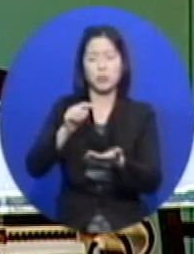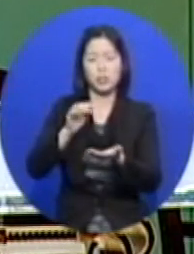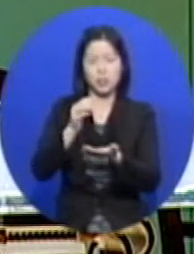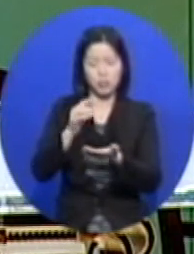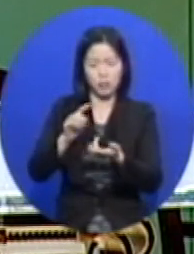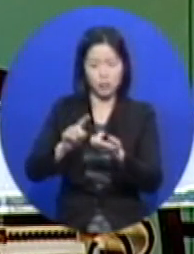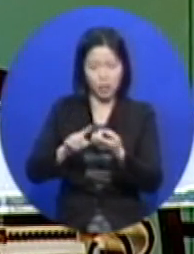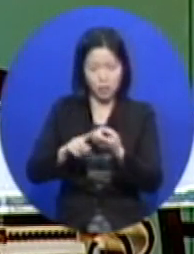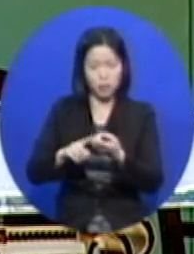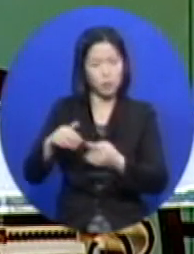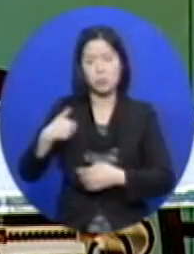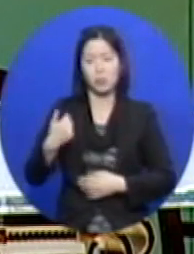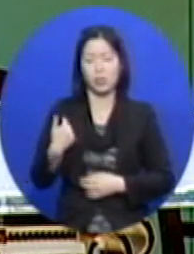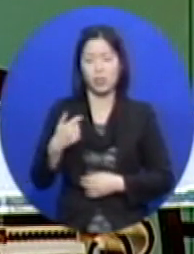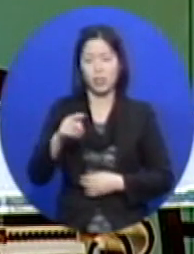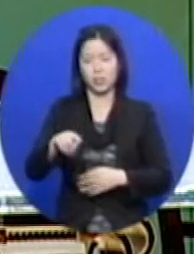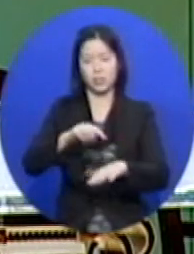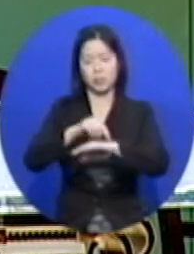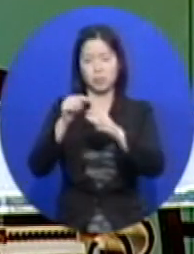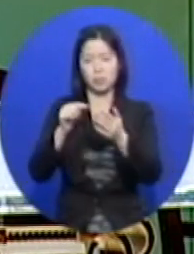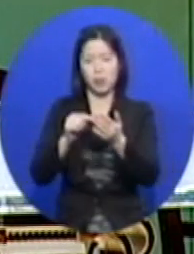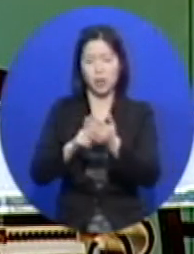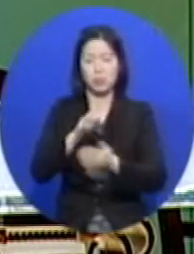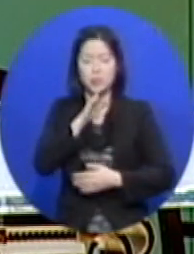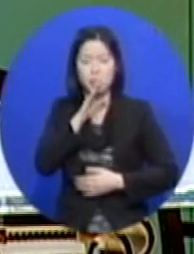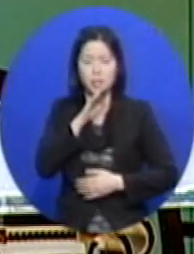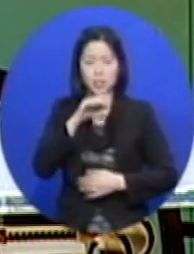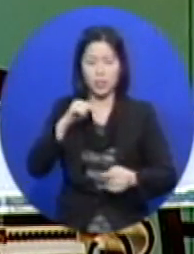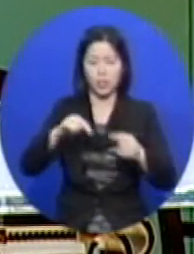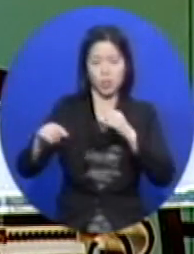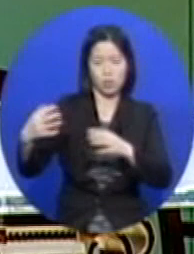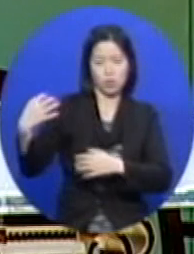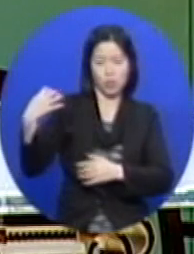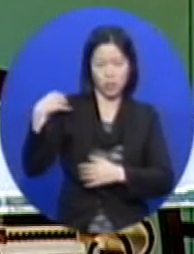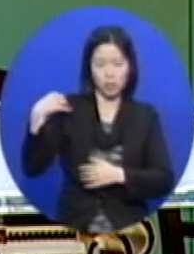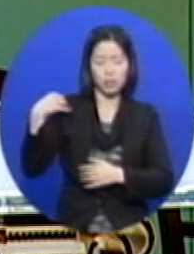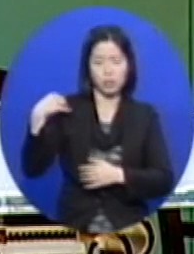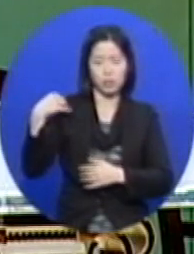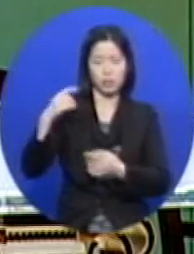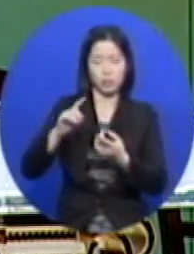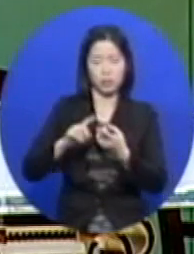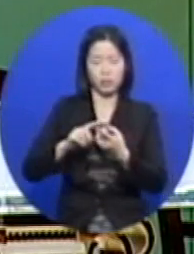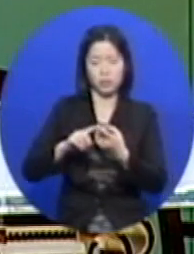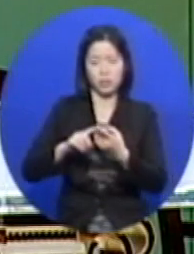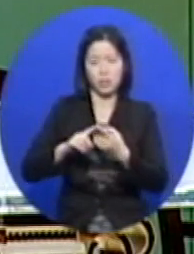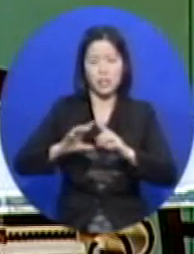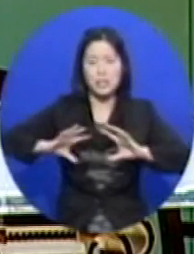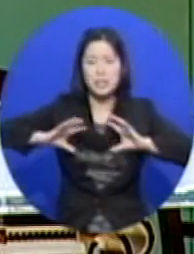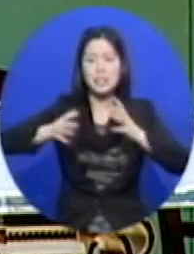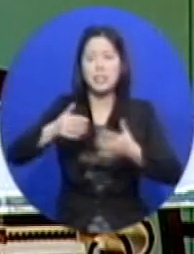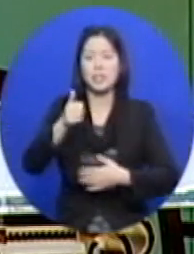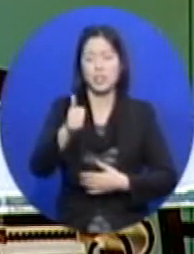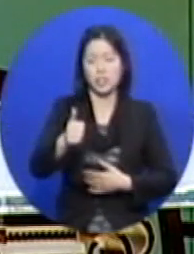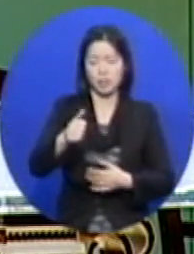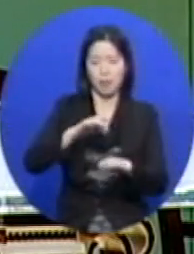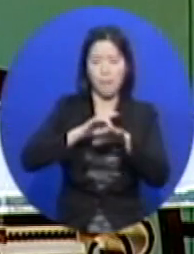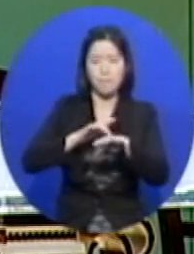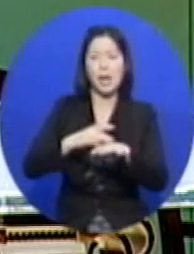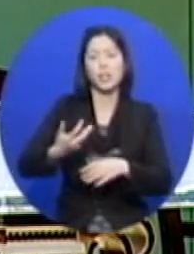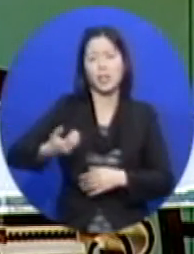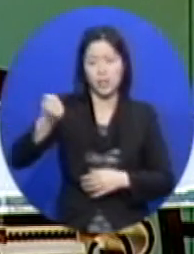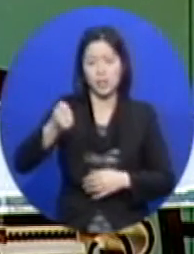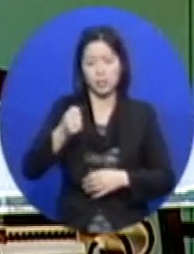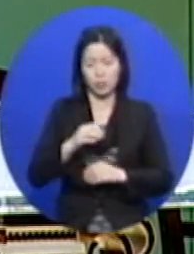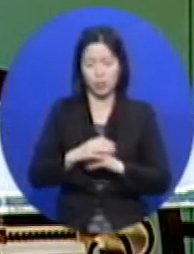실제로 주관하고 있는 것은 치 이 세상 신이 악이라고 한다는 거죠 여러분 마귀가